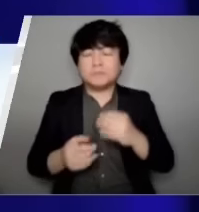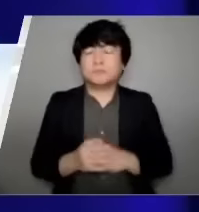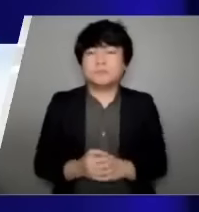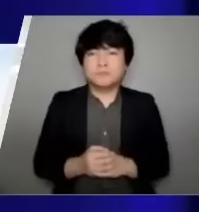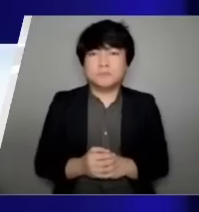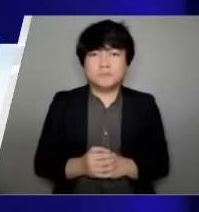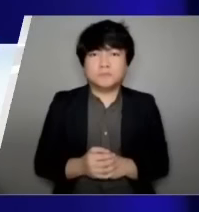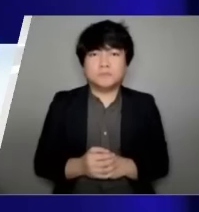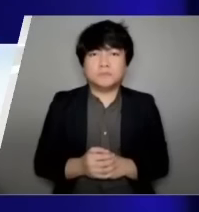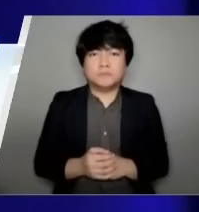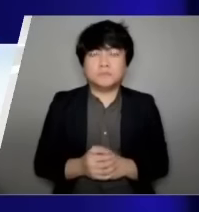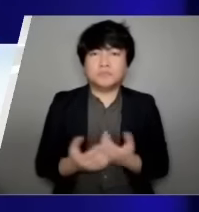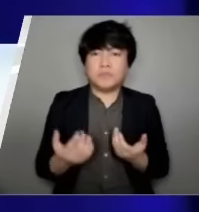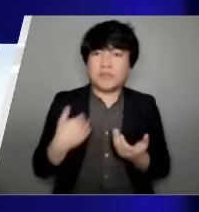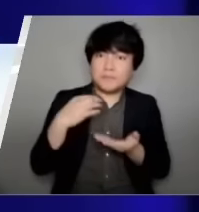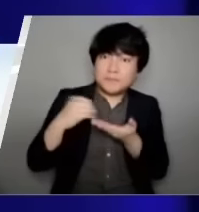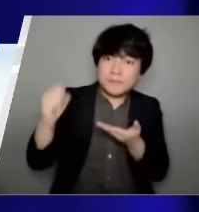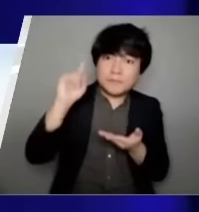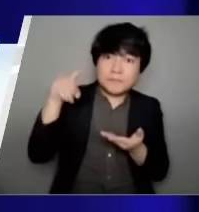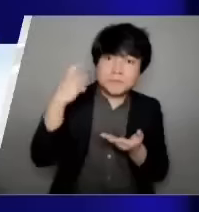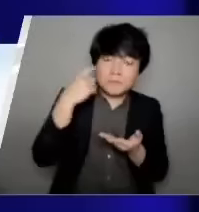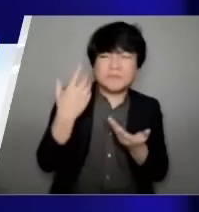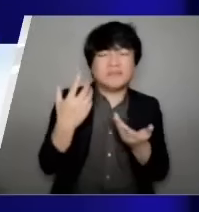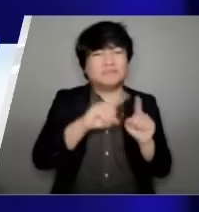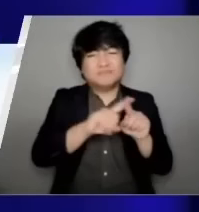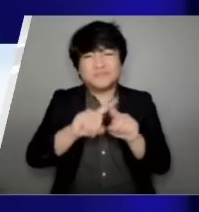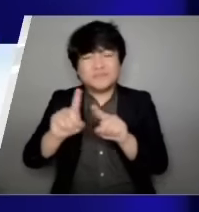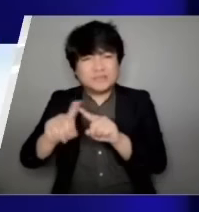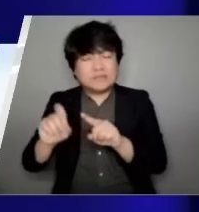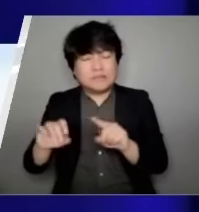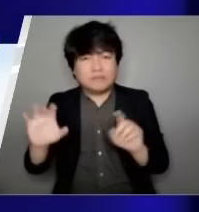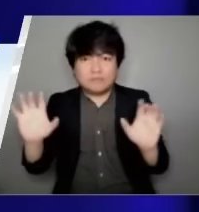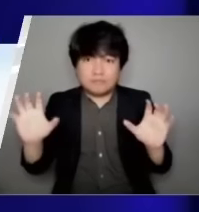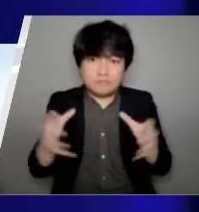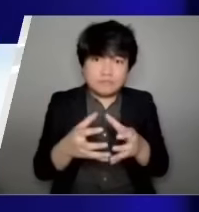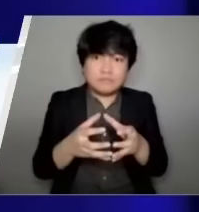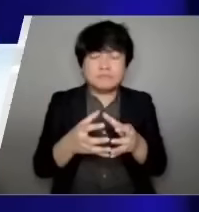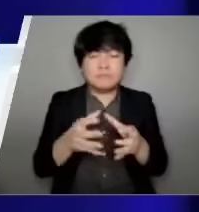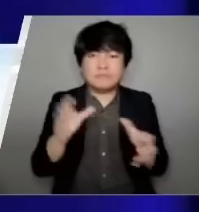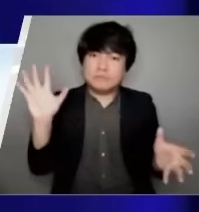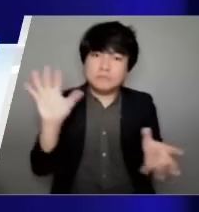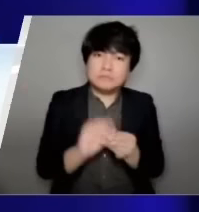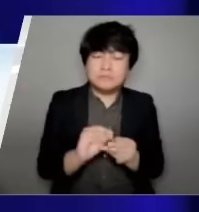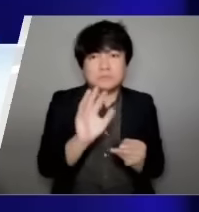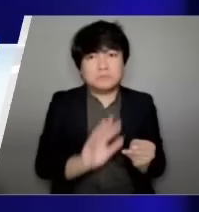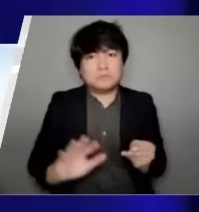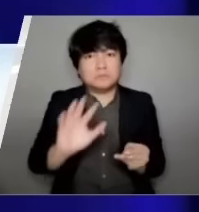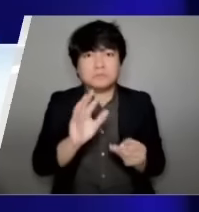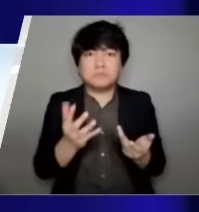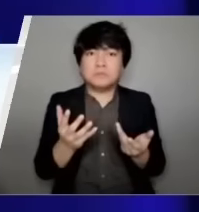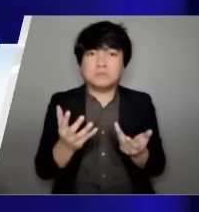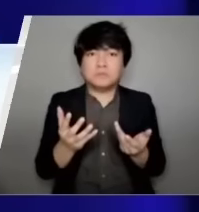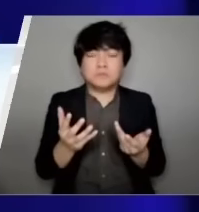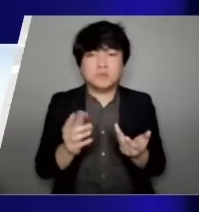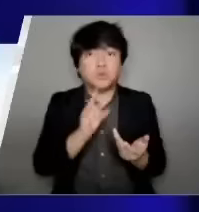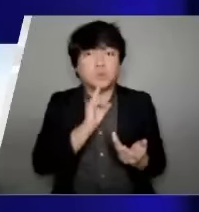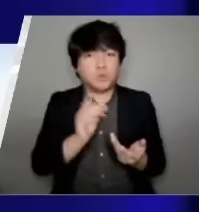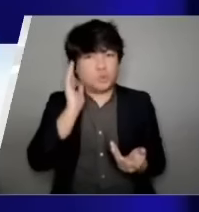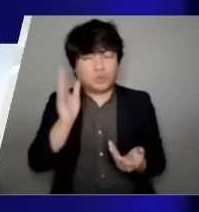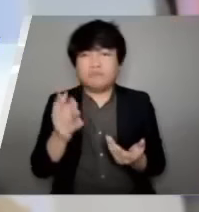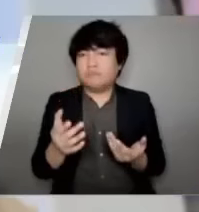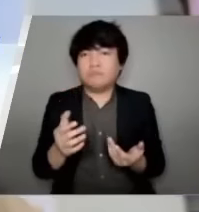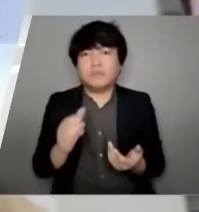tariffs revenues there. So if you put all this together, they should be more than what you know you lost in